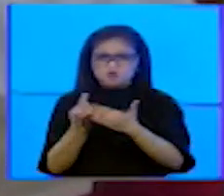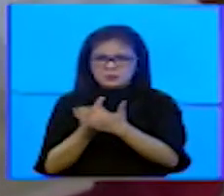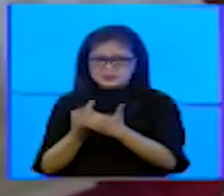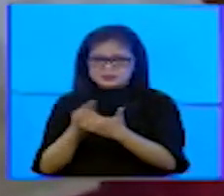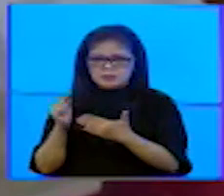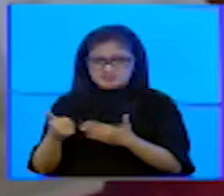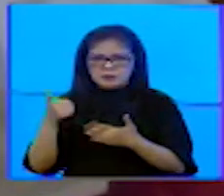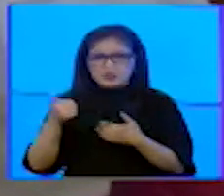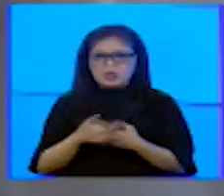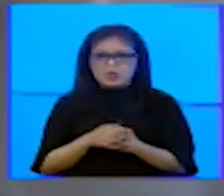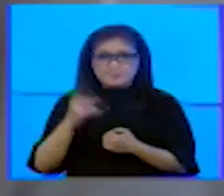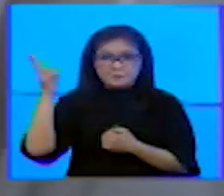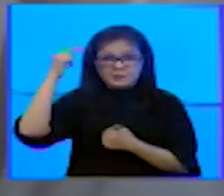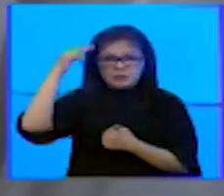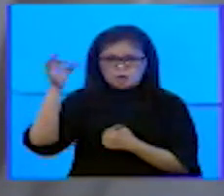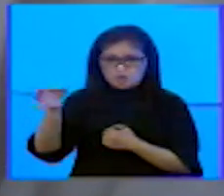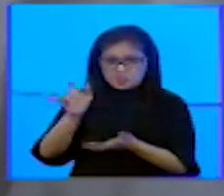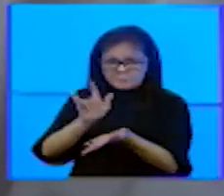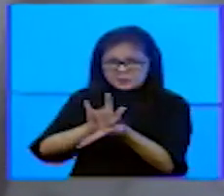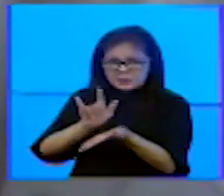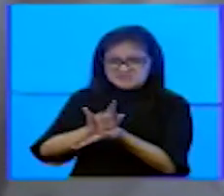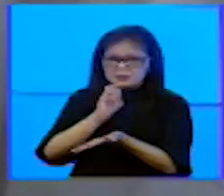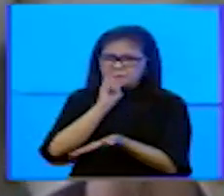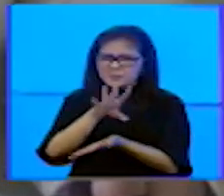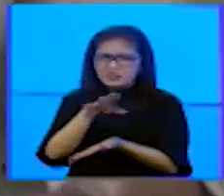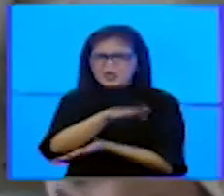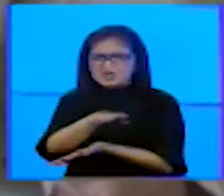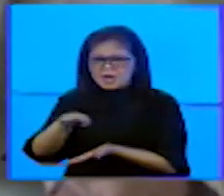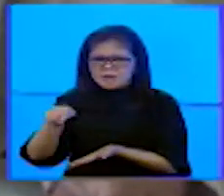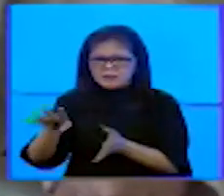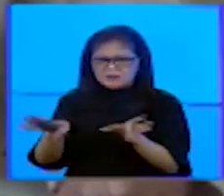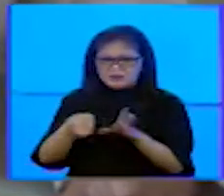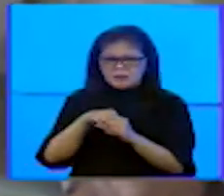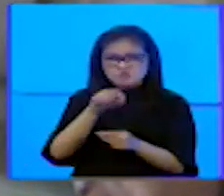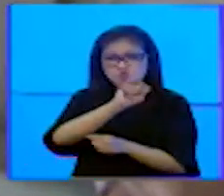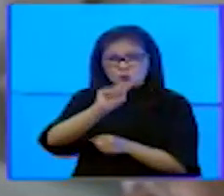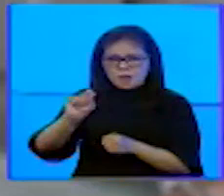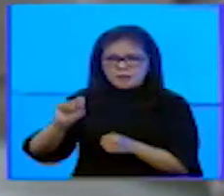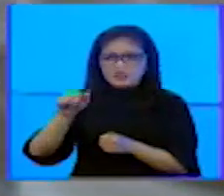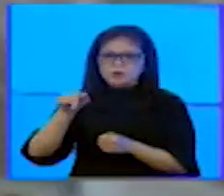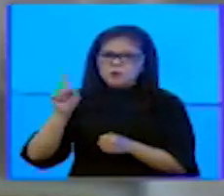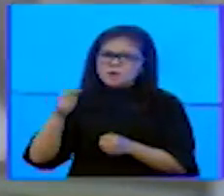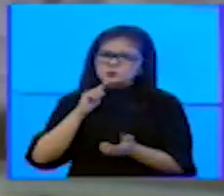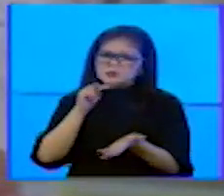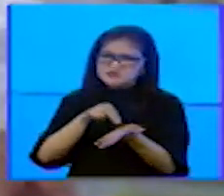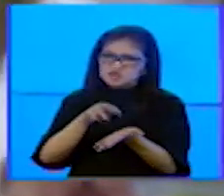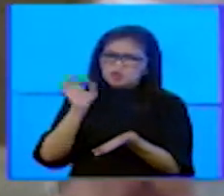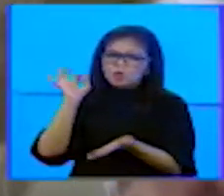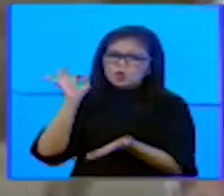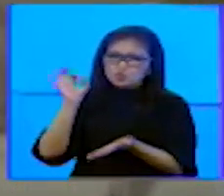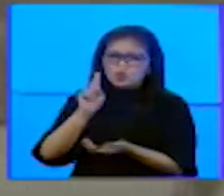Pemkab Bekasi juga menegaskan siswa yang akan dijalani pembelajaran tatap muka harus mendapatkan izin dari orangtua mereka